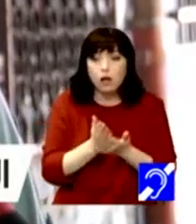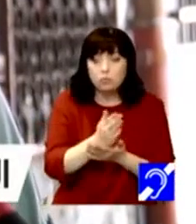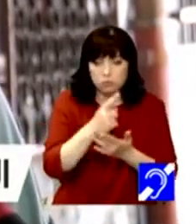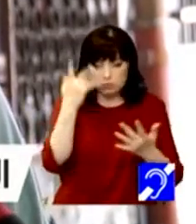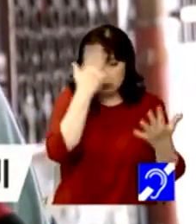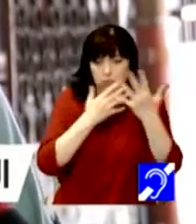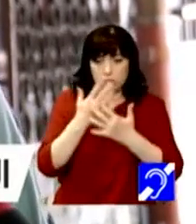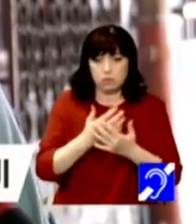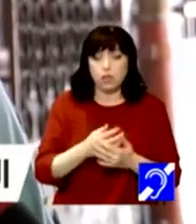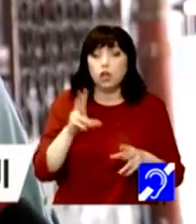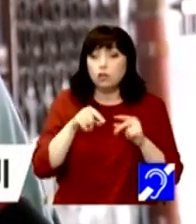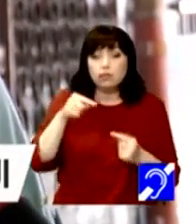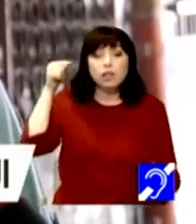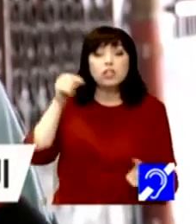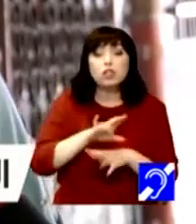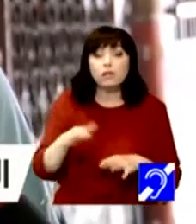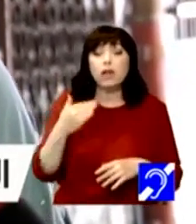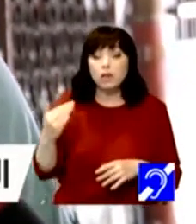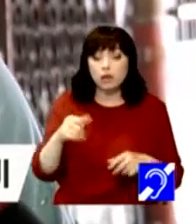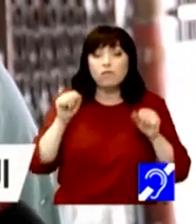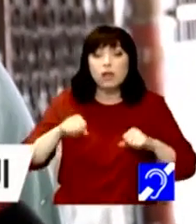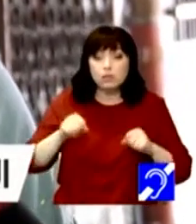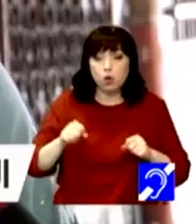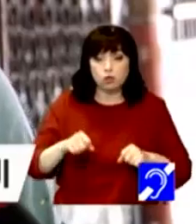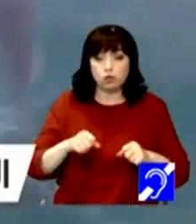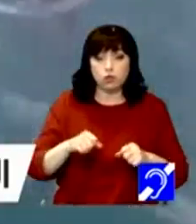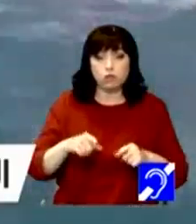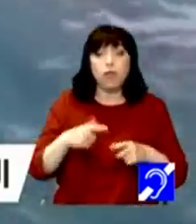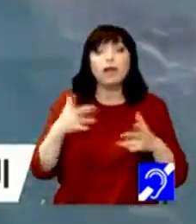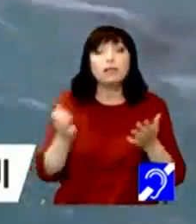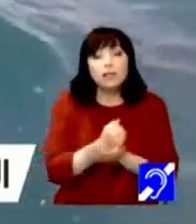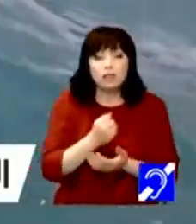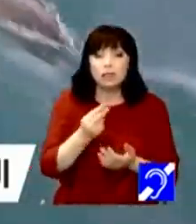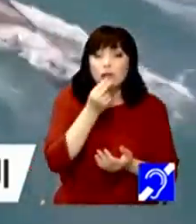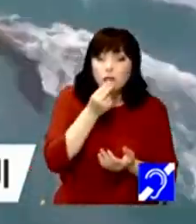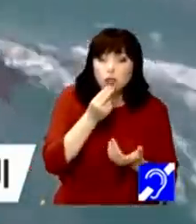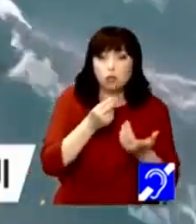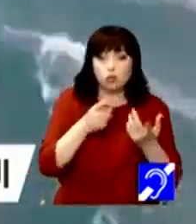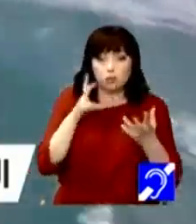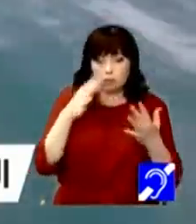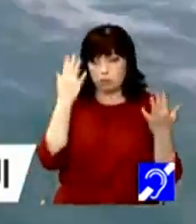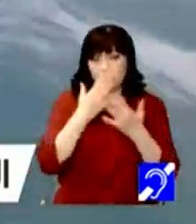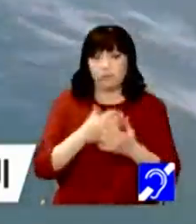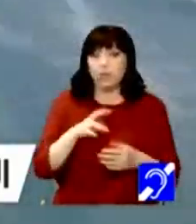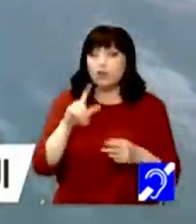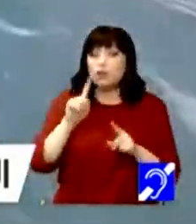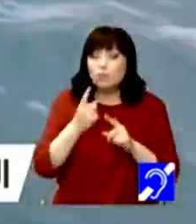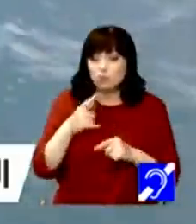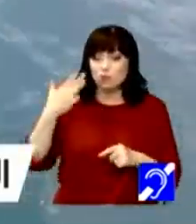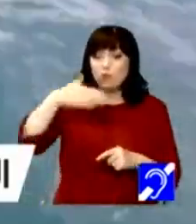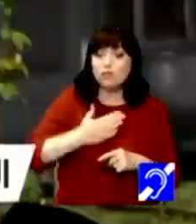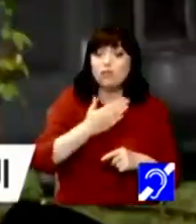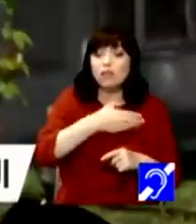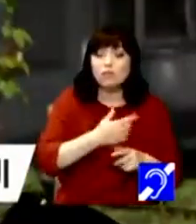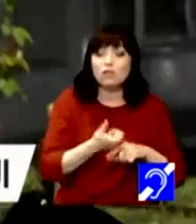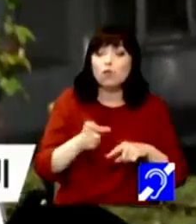care sunt incompatibile cu capacitatea de orientare și de identificare a hranei. Sunt ființe foarte sensibile. Dacă